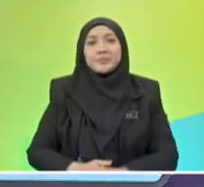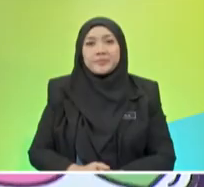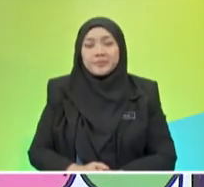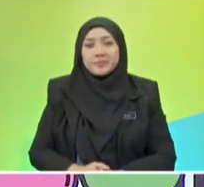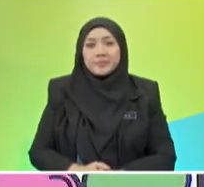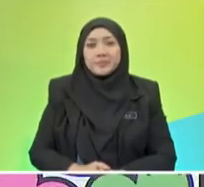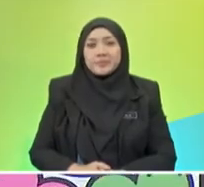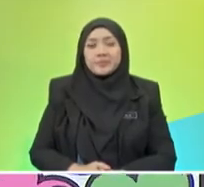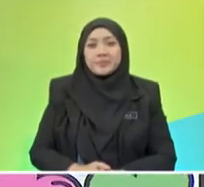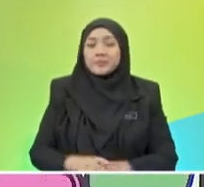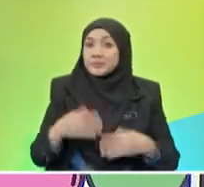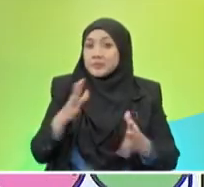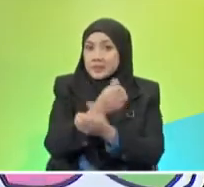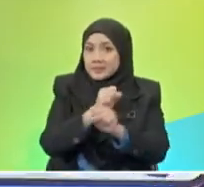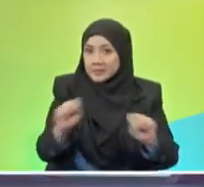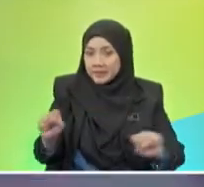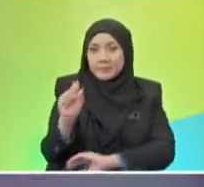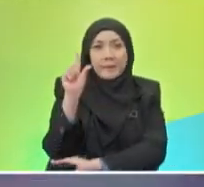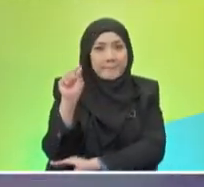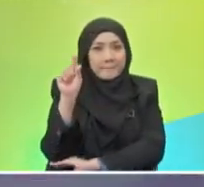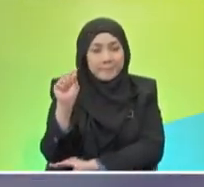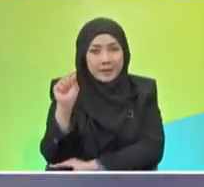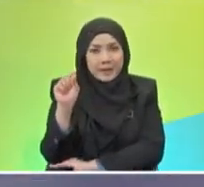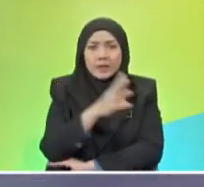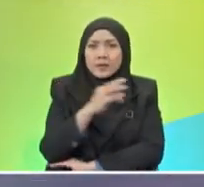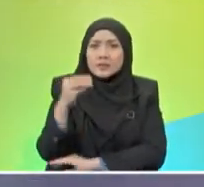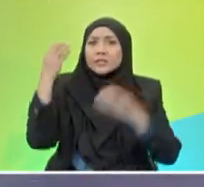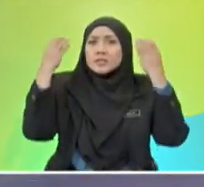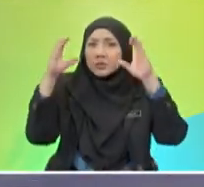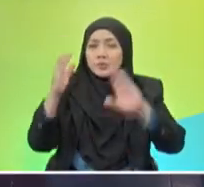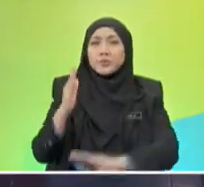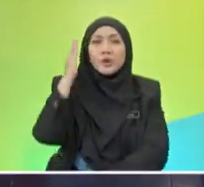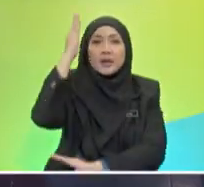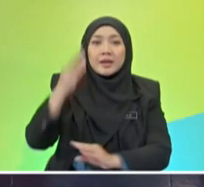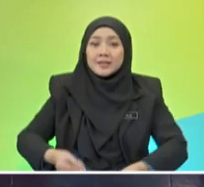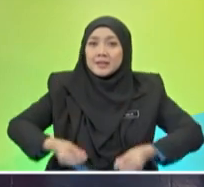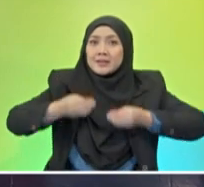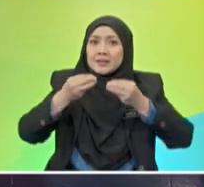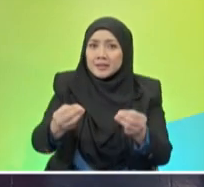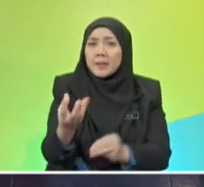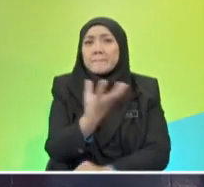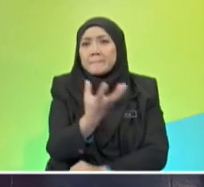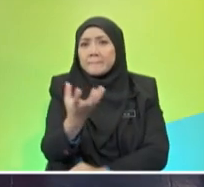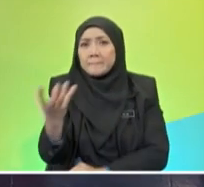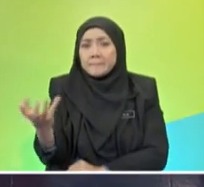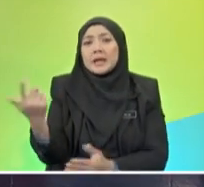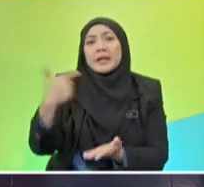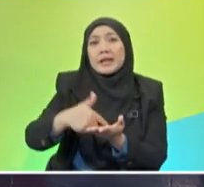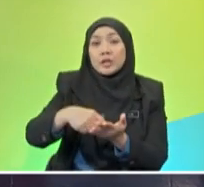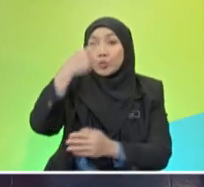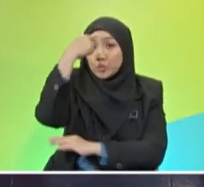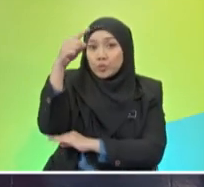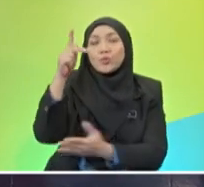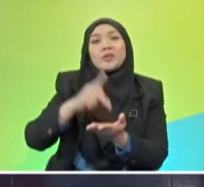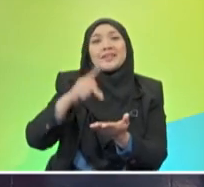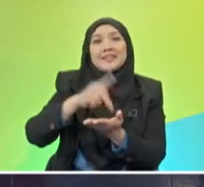Okey, kita dah siap yang sana. Okey, saya akan berikan Chris beberapa balang lagi untuk dikira. Banyak lagi biskut, cikgu. Ah, dah